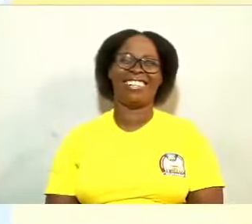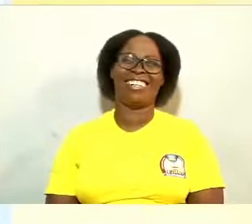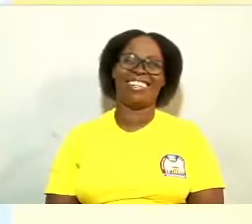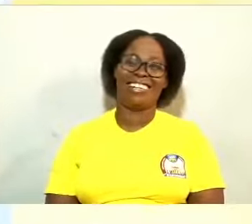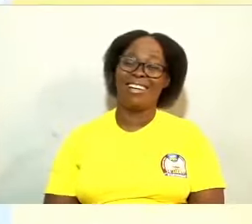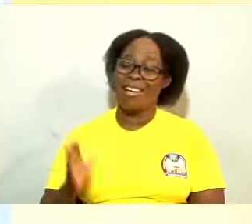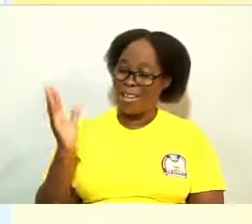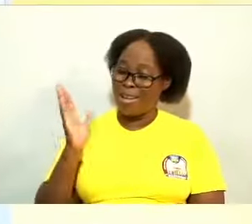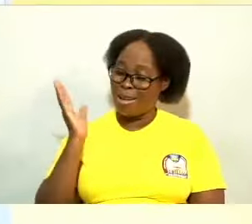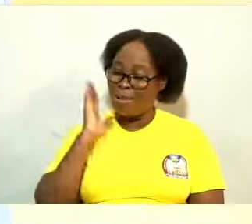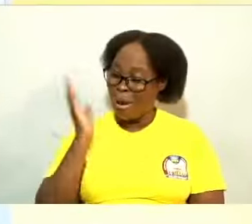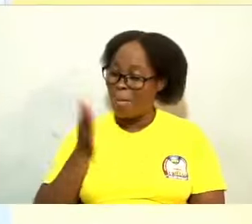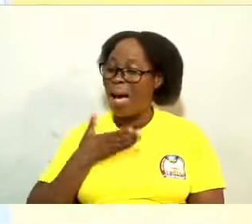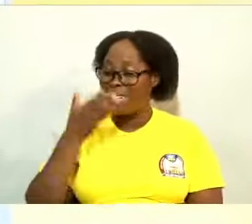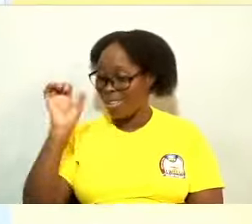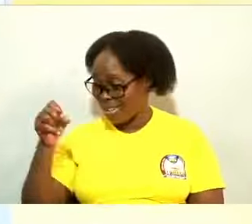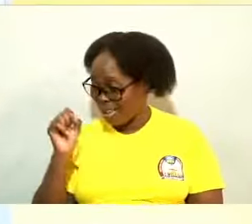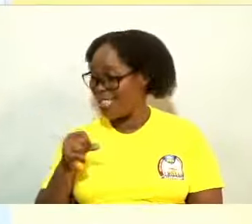akasema ndio mwanangu.